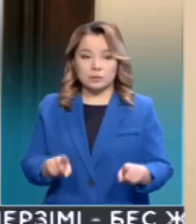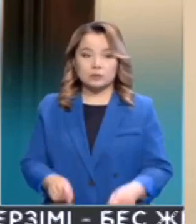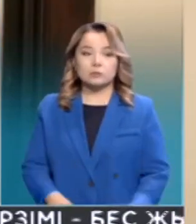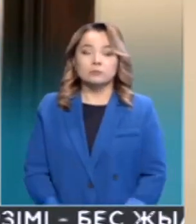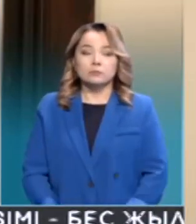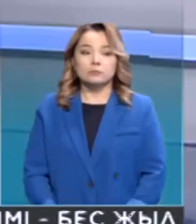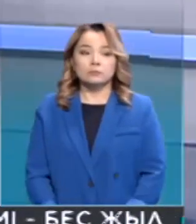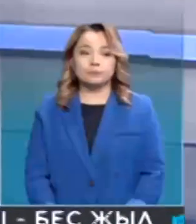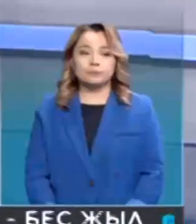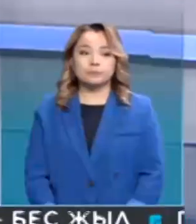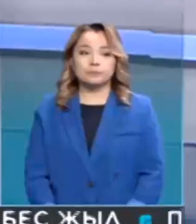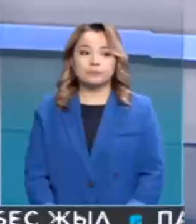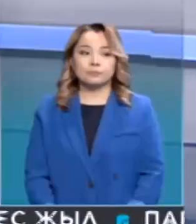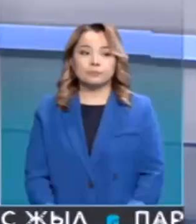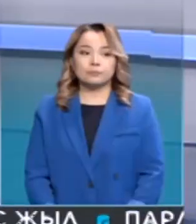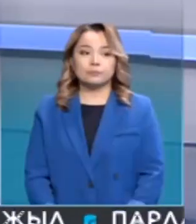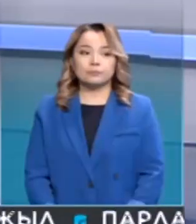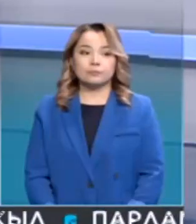Армангүл. Рахмет, Жалғас.